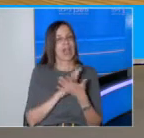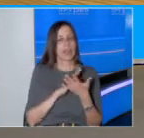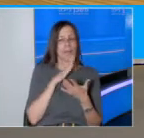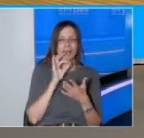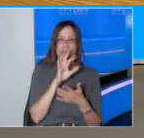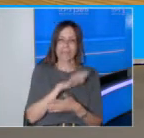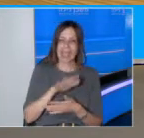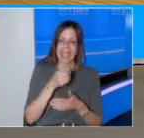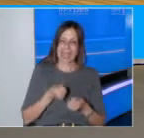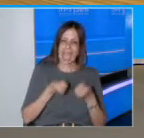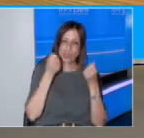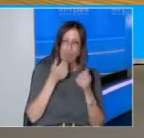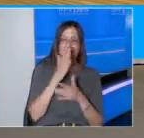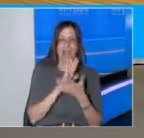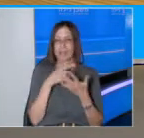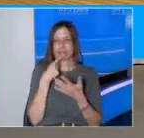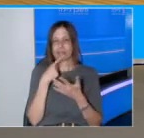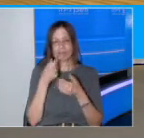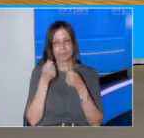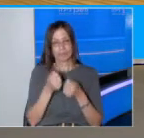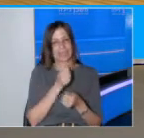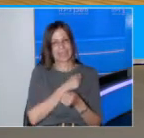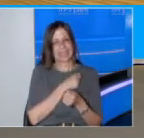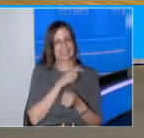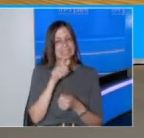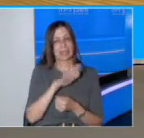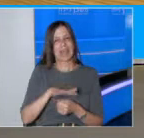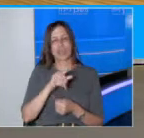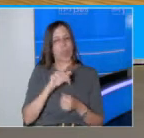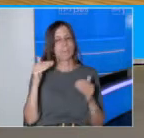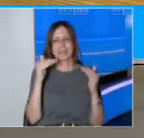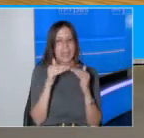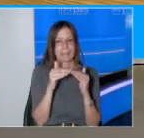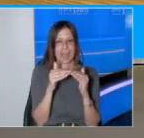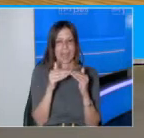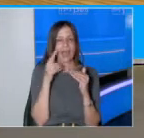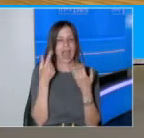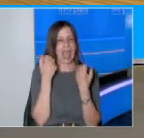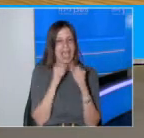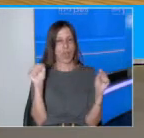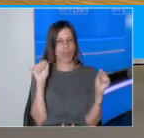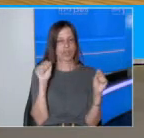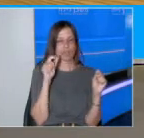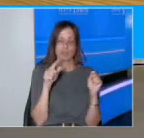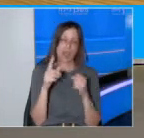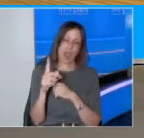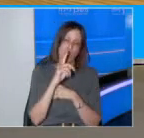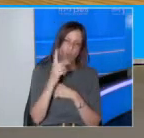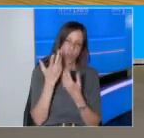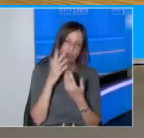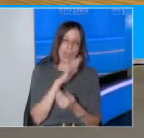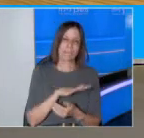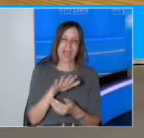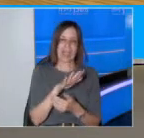החינוך, וחלק ממה שאנחנו קוראים הדתה, זה העובדה שהמערכת הזאת לא מתאימה לחילונים שהם הלקוחות שלה. בעוד